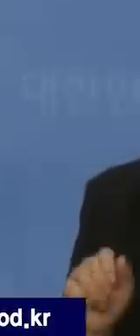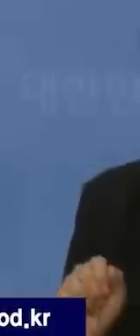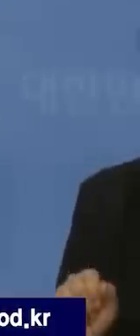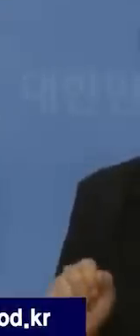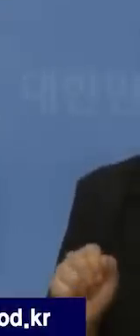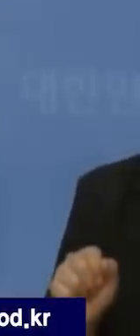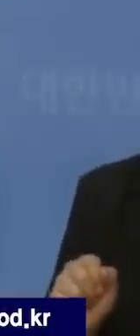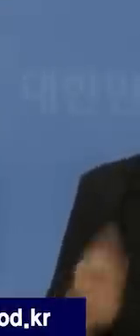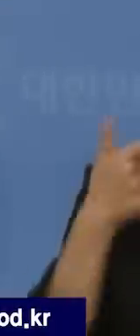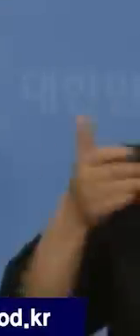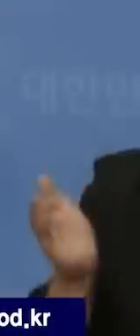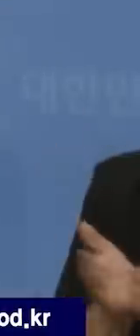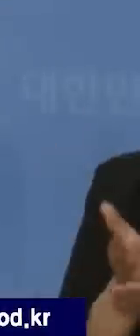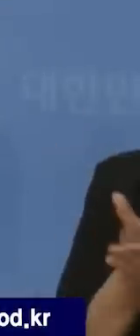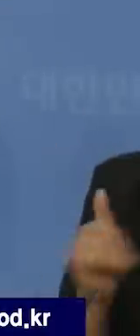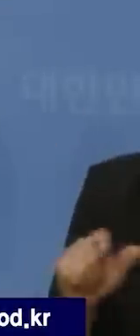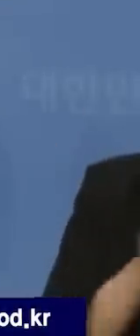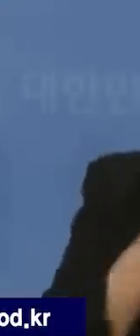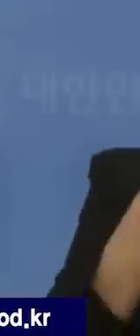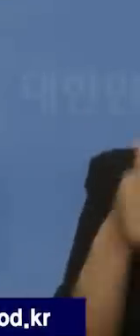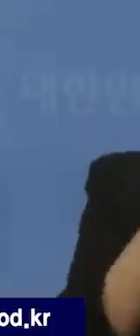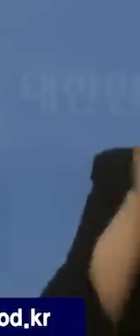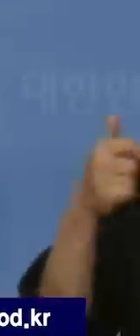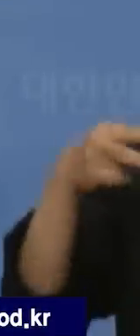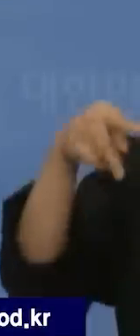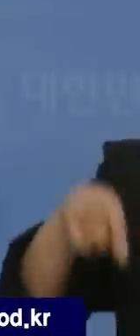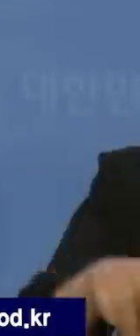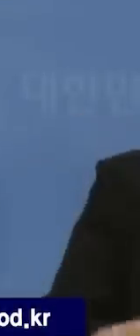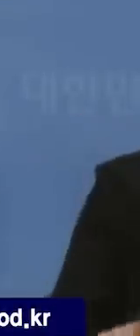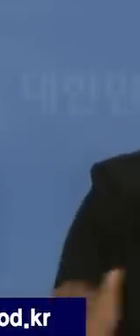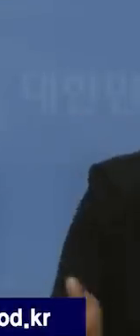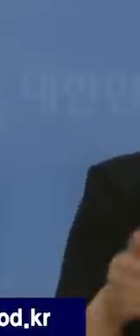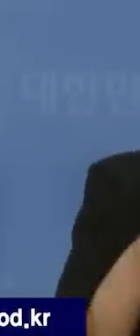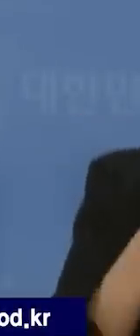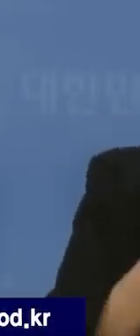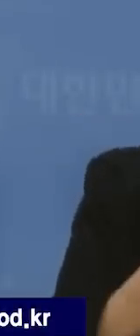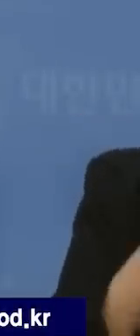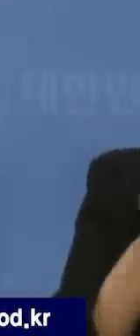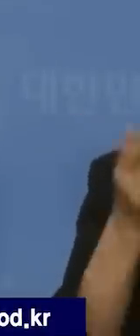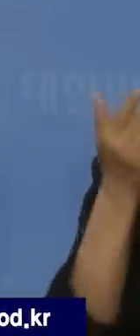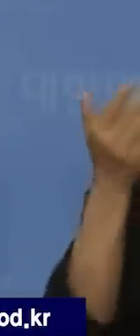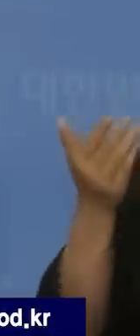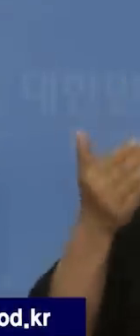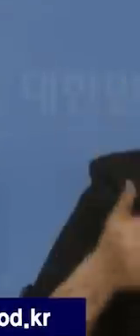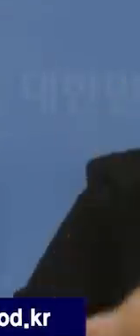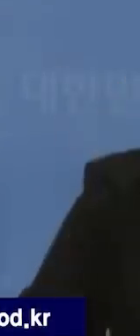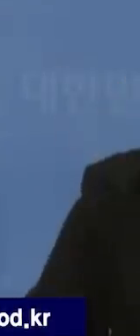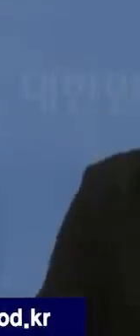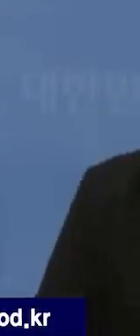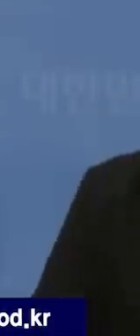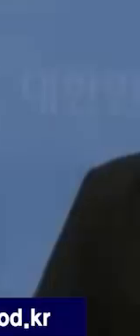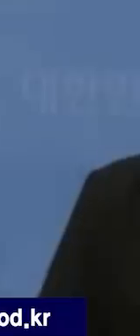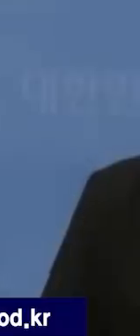안녕하십니까. 더불어민주당 대변인 한민수입니다. 논평을 발표하겠습니다.